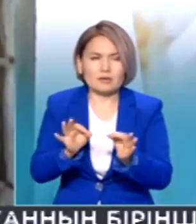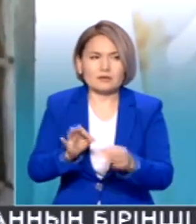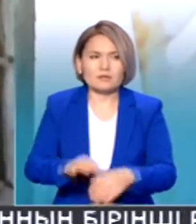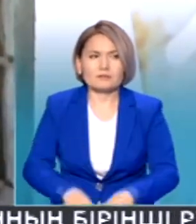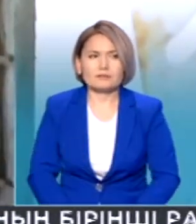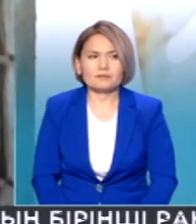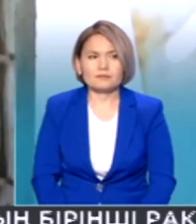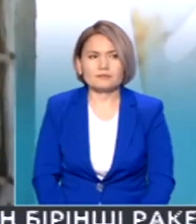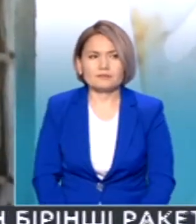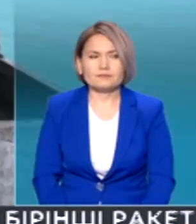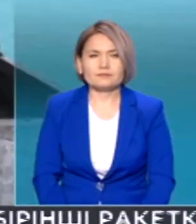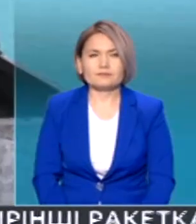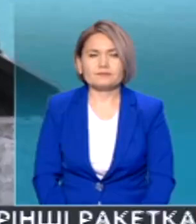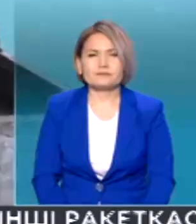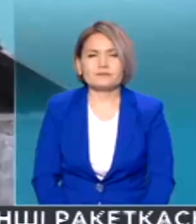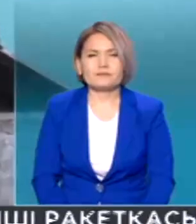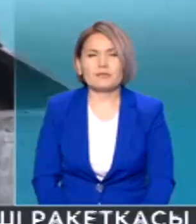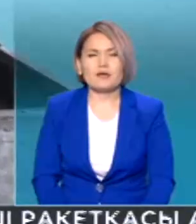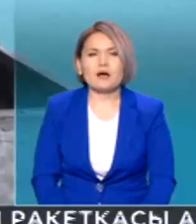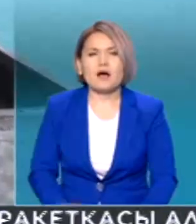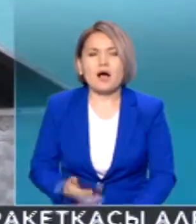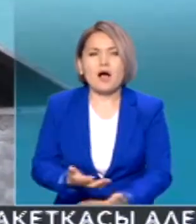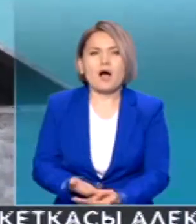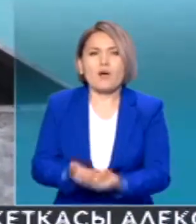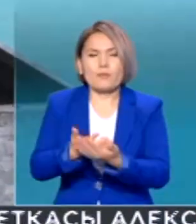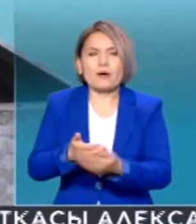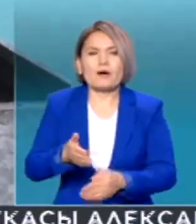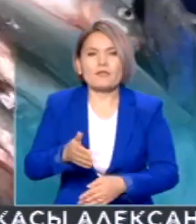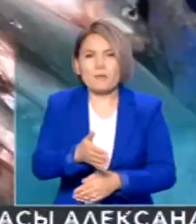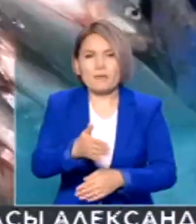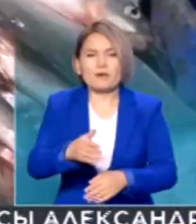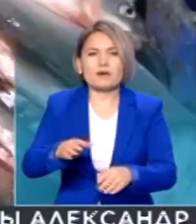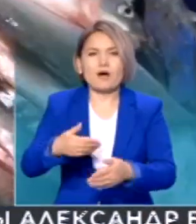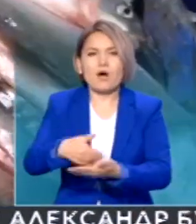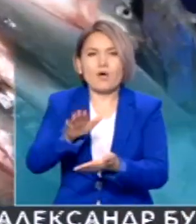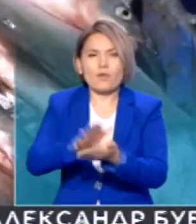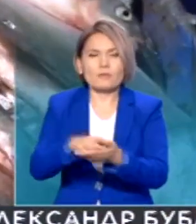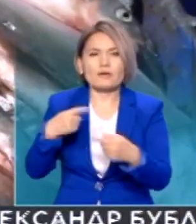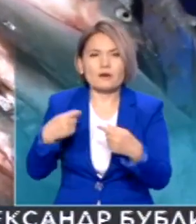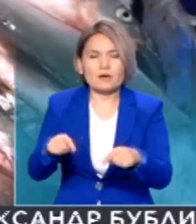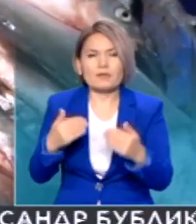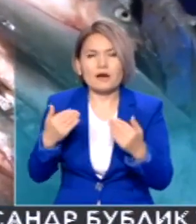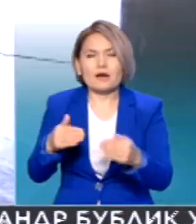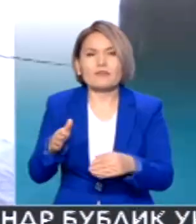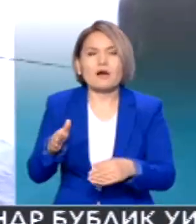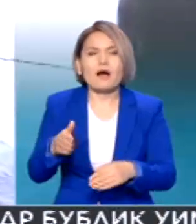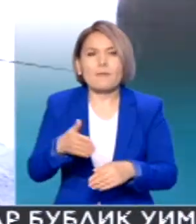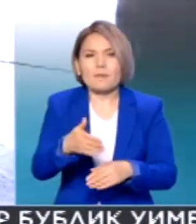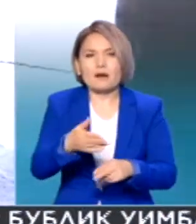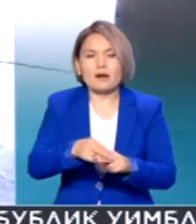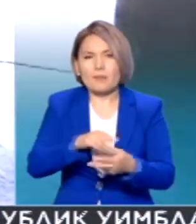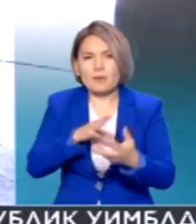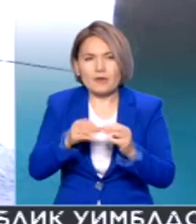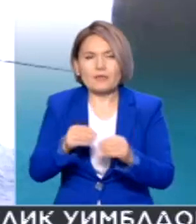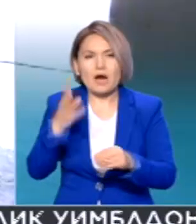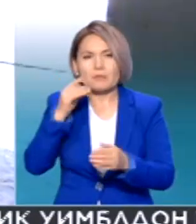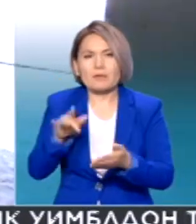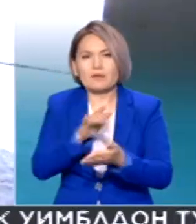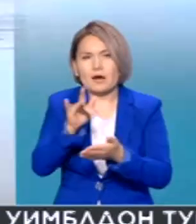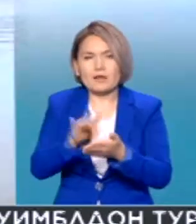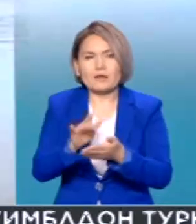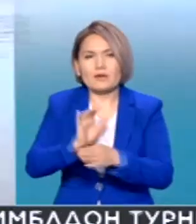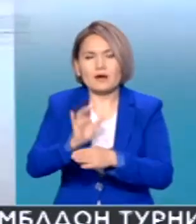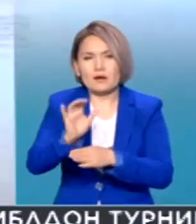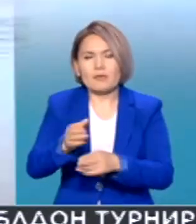Содан біз қатқанша олаймыз. Ауланған өнім бірден балық қабылдаушыларға өткізіледі. Өкіншісі, қазір барлық балық шикізат ретінде Алматыға